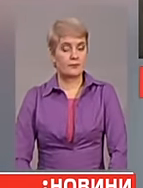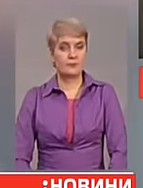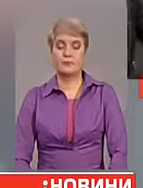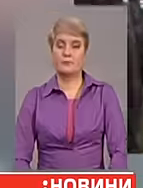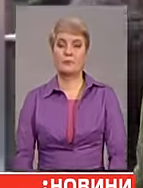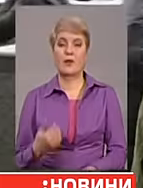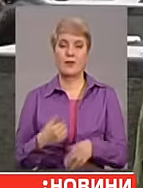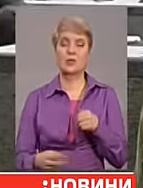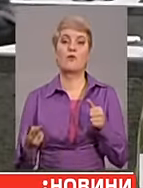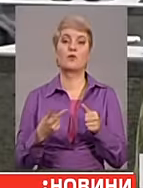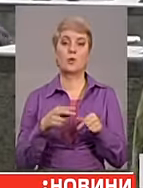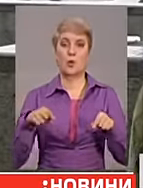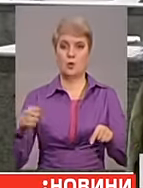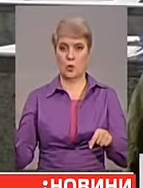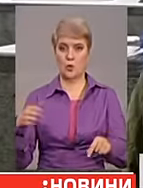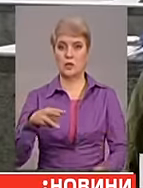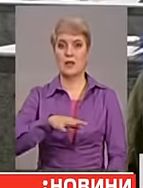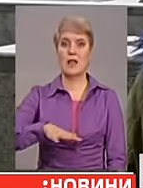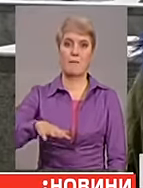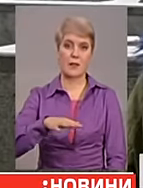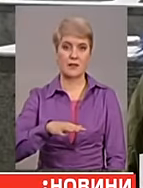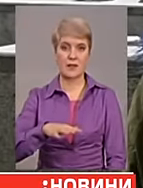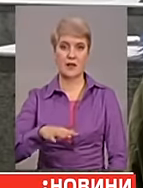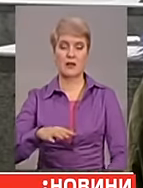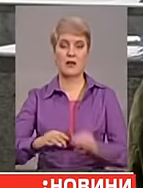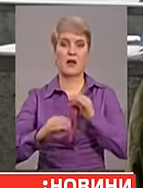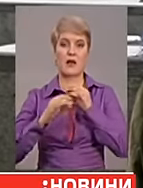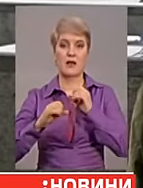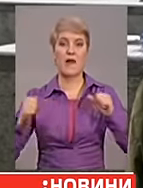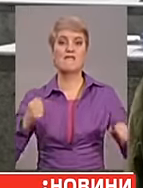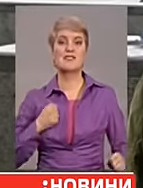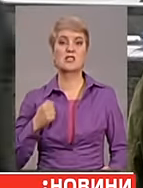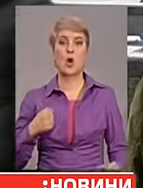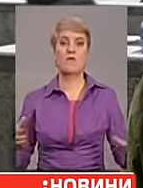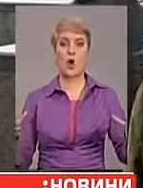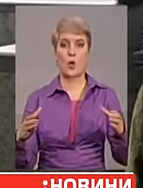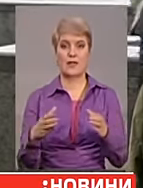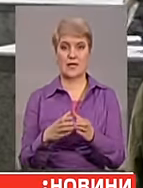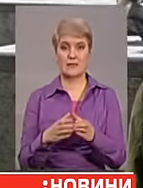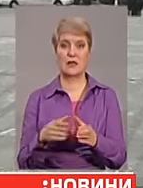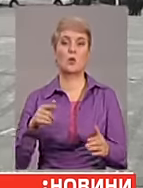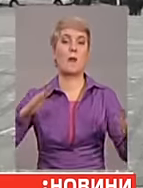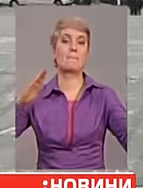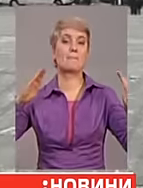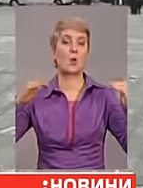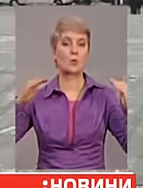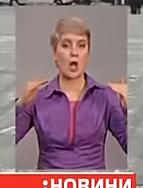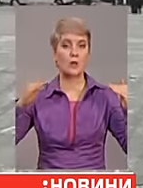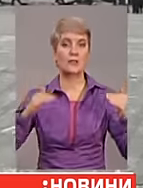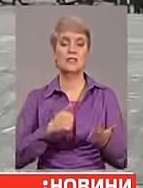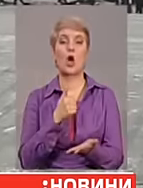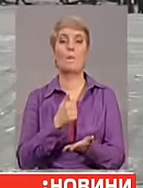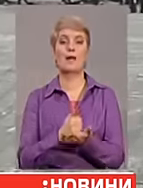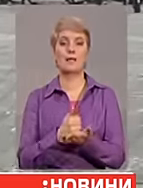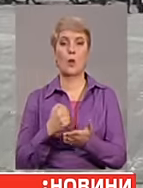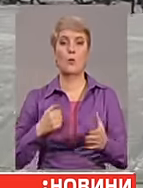Вже вдруге цього тижня тут на Майдані грає Клина Кача та грає військовий оркестр. Сьогодні тут прощаються з командиром